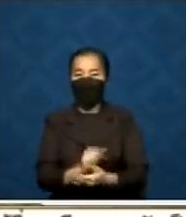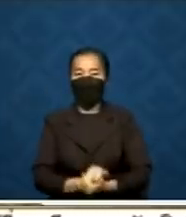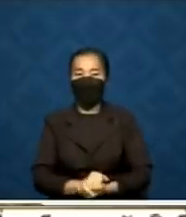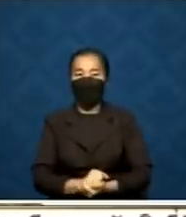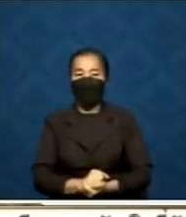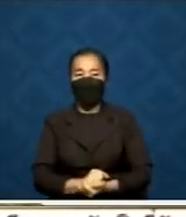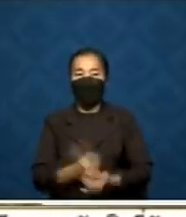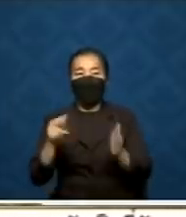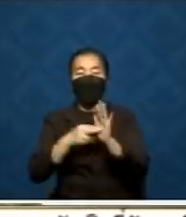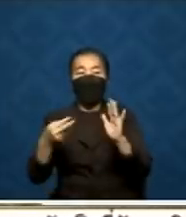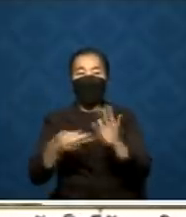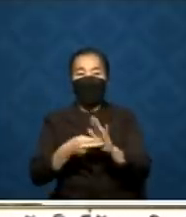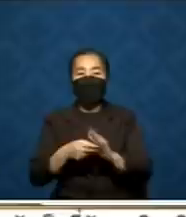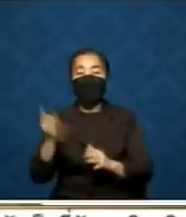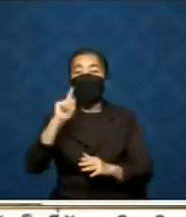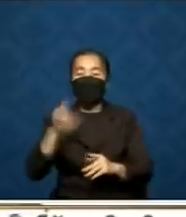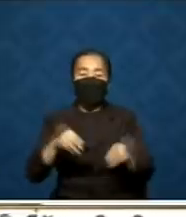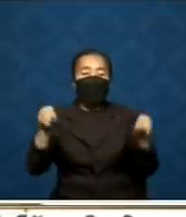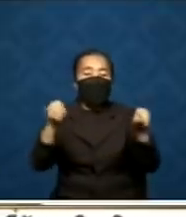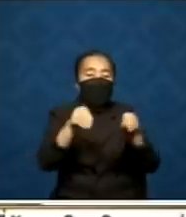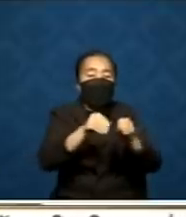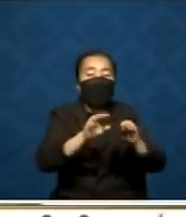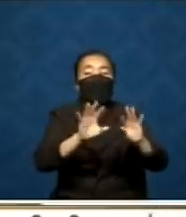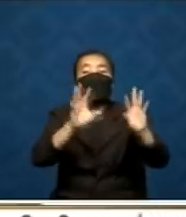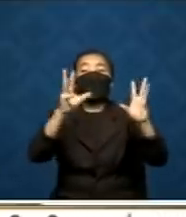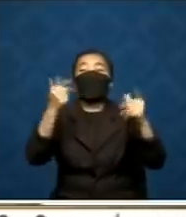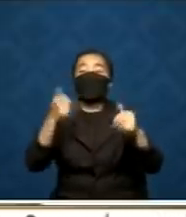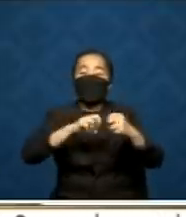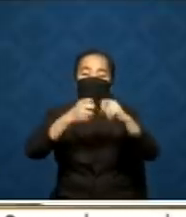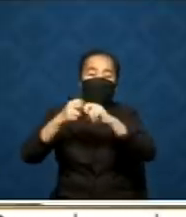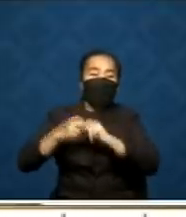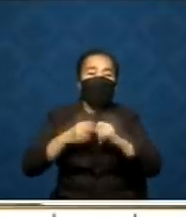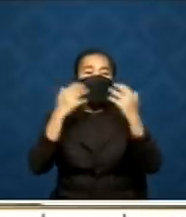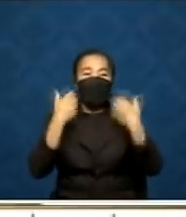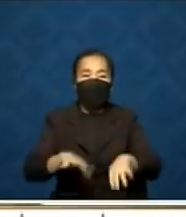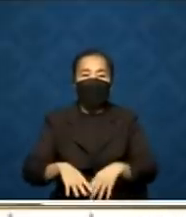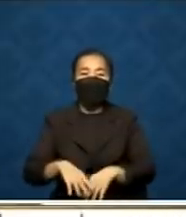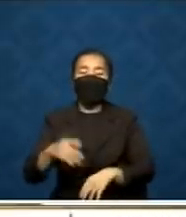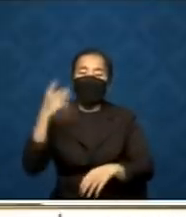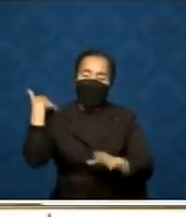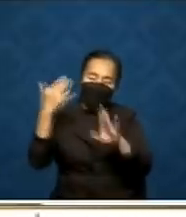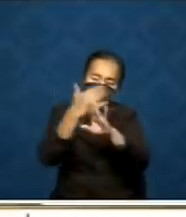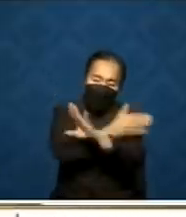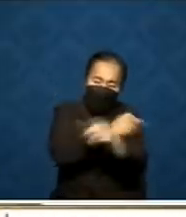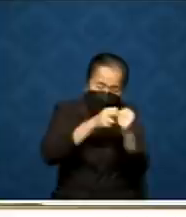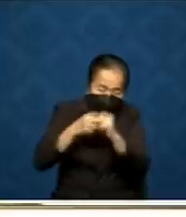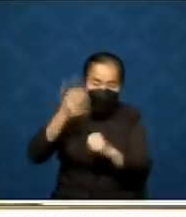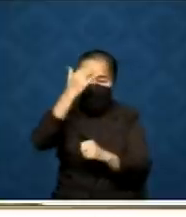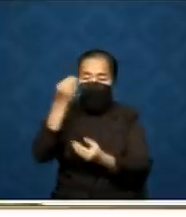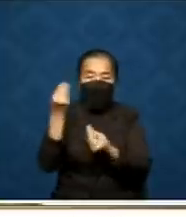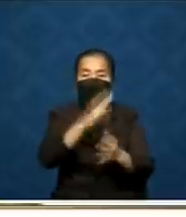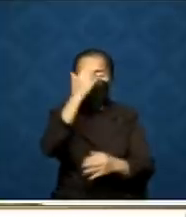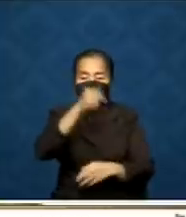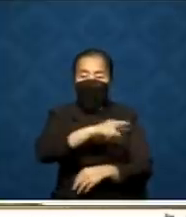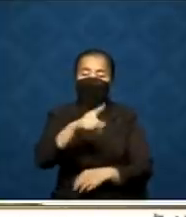ที่นี่เขาเรียกว่าได้ผ้าห่มมาตอนสว่างตอนคืนที่เค้าเนี่ยเข้าหนาวทำไมไม่เอาผมให้เขาเขาดิ้น